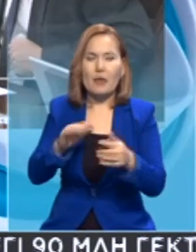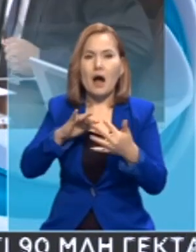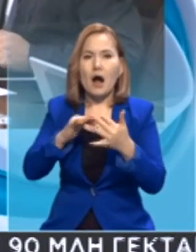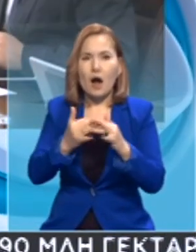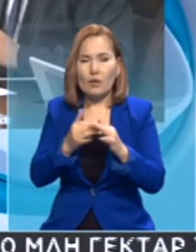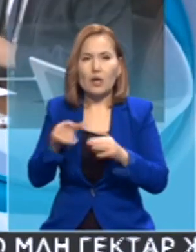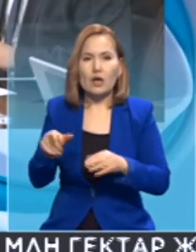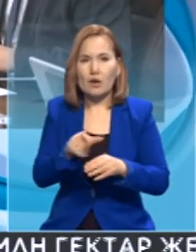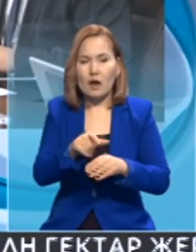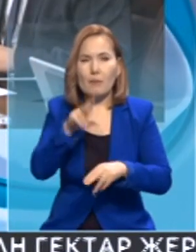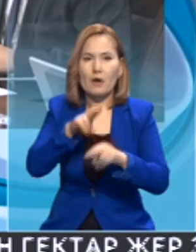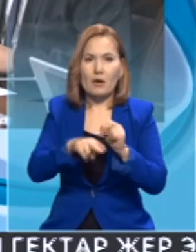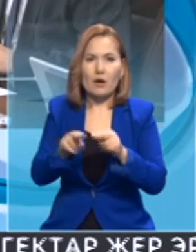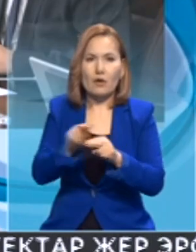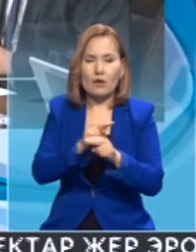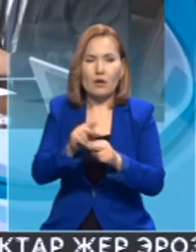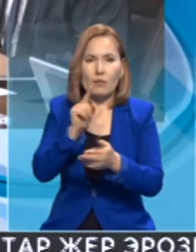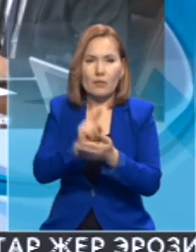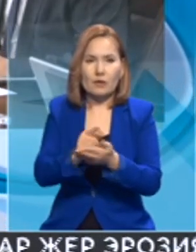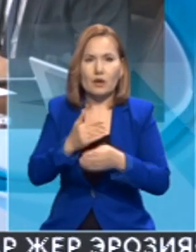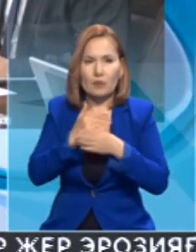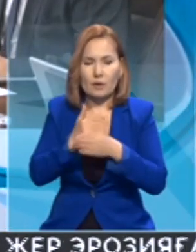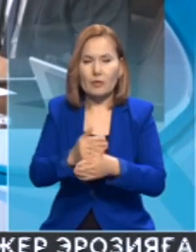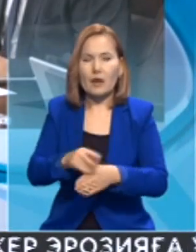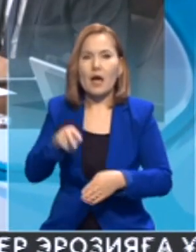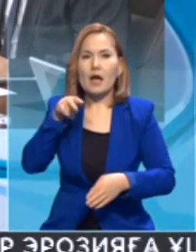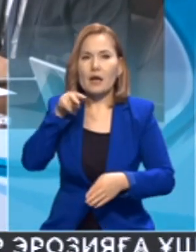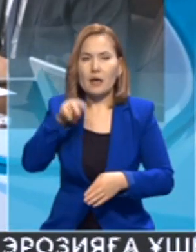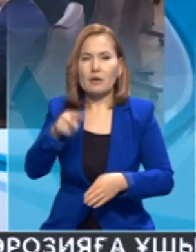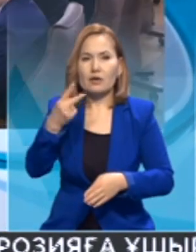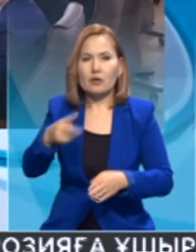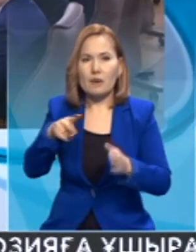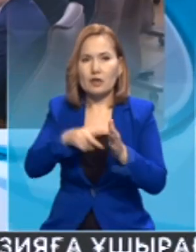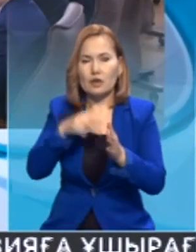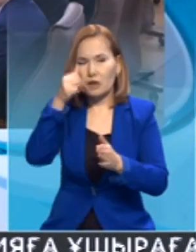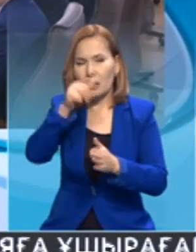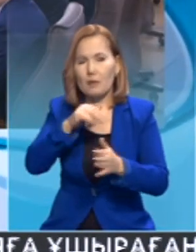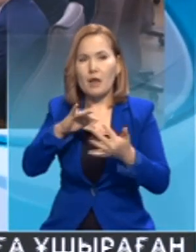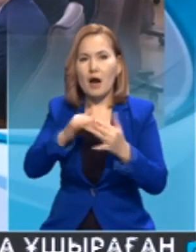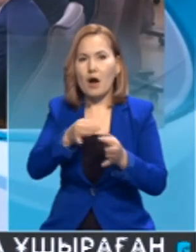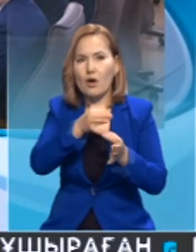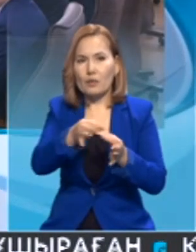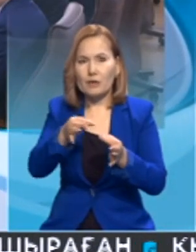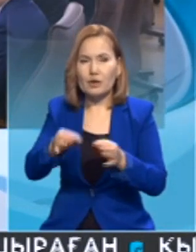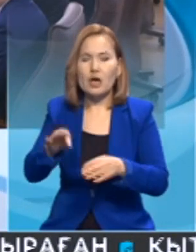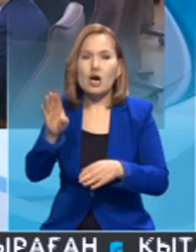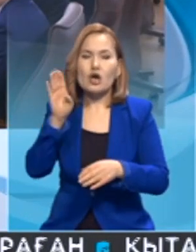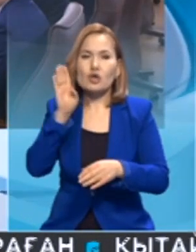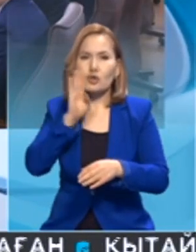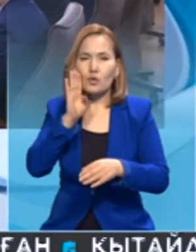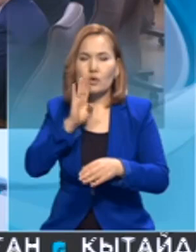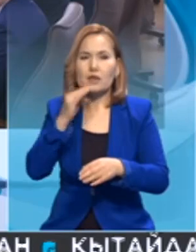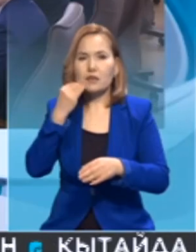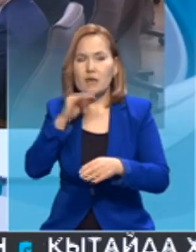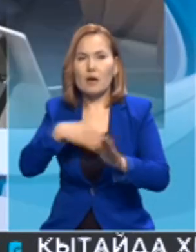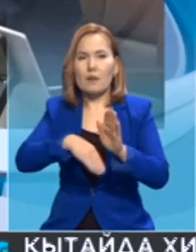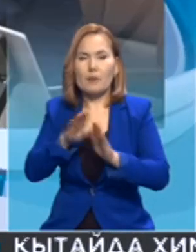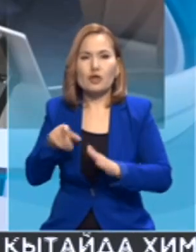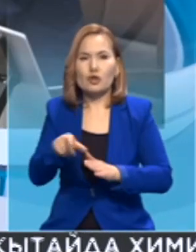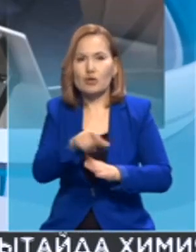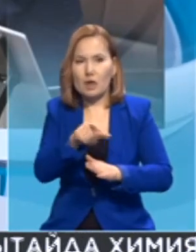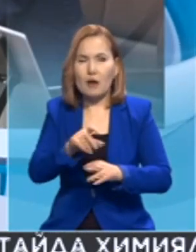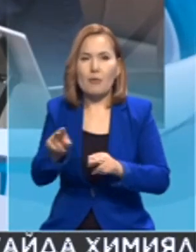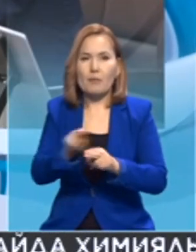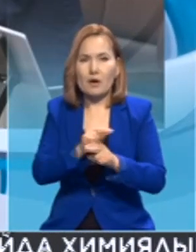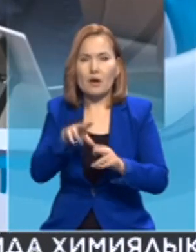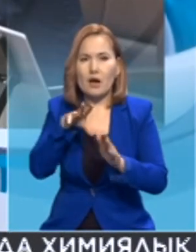инфрақұрылымын дамытуға баса мән беріледі. Үкімет отырысында 2027 жылға қарай ауылдық елді мекендерде судың сапасы мен жолдардың жағдайы жақсарып,